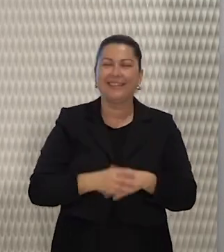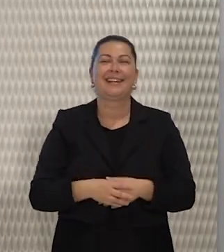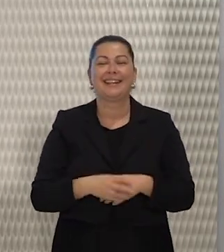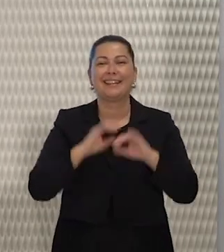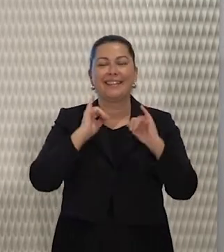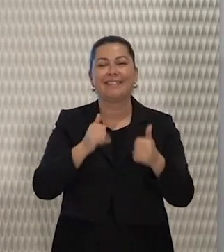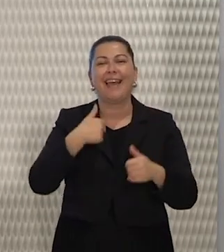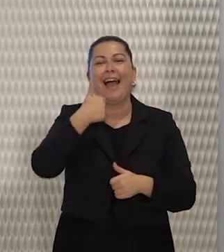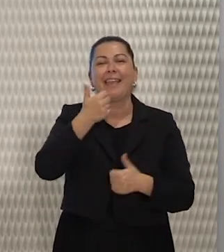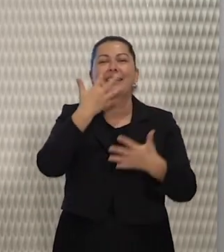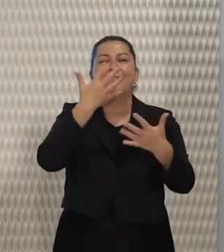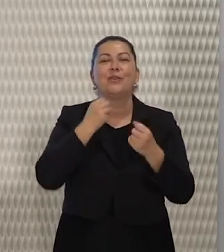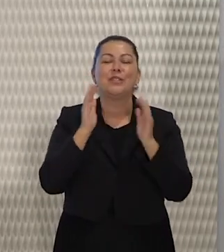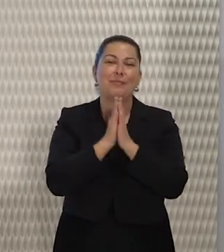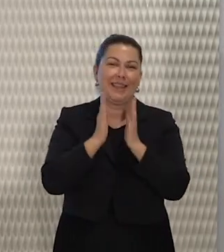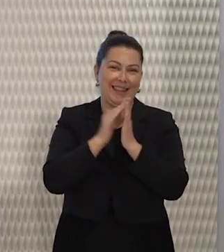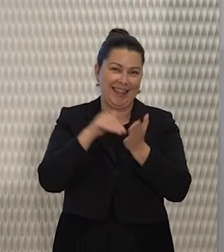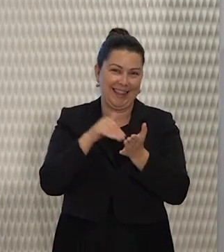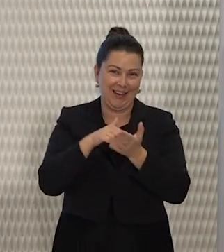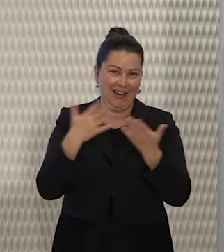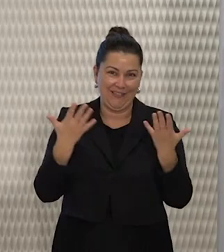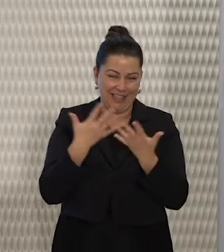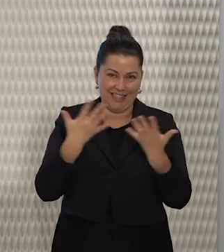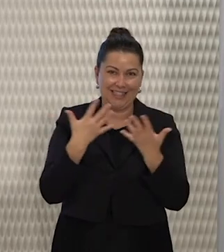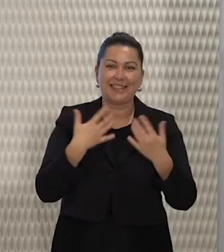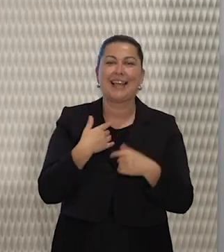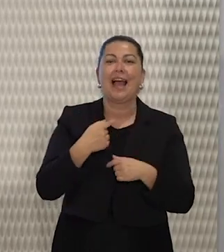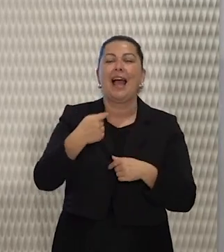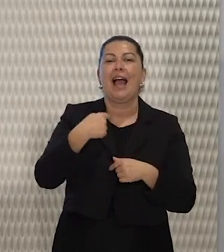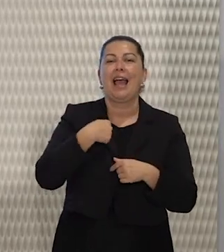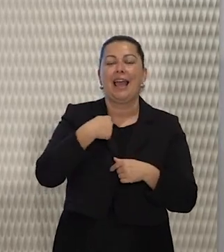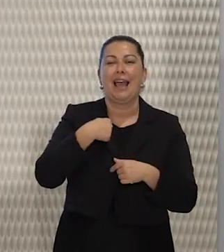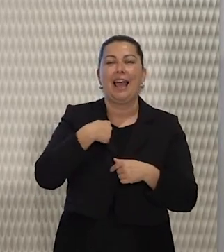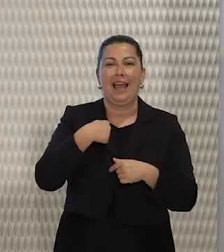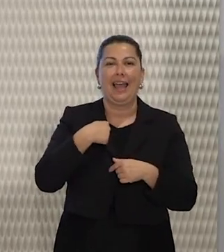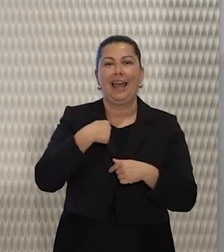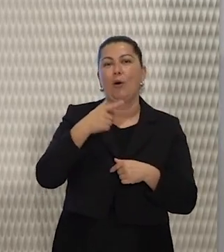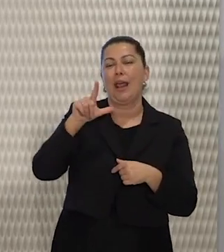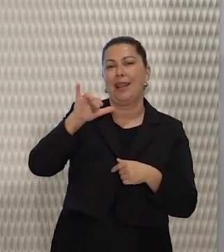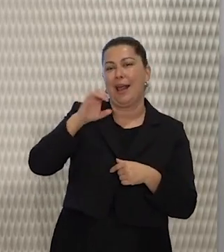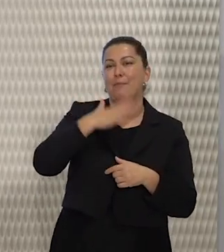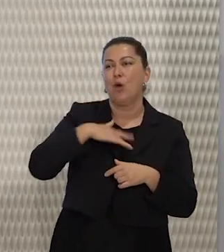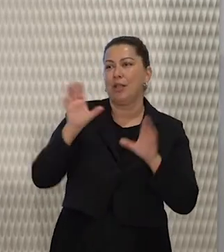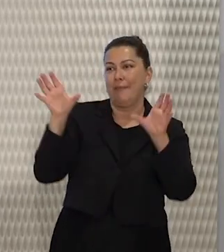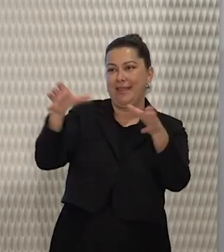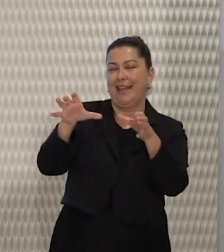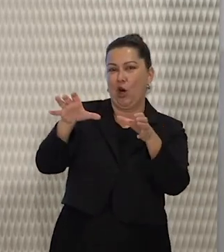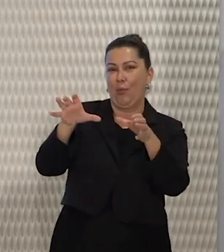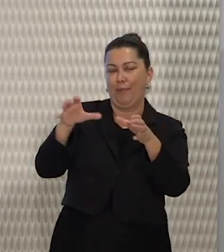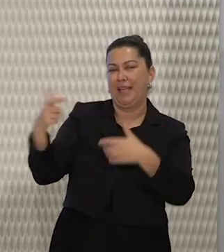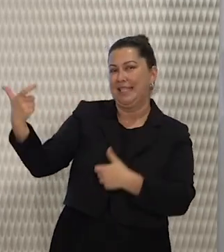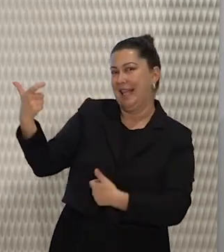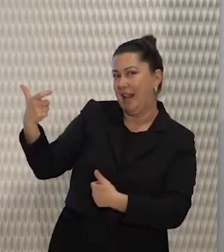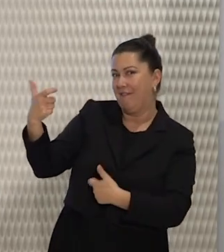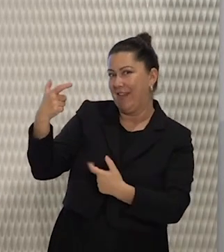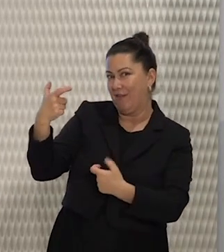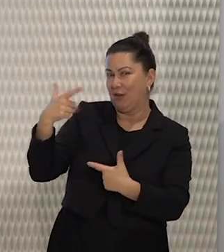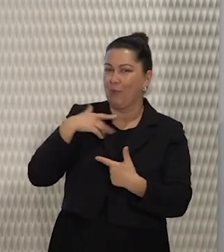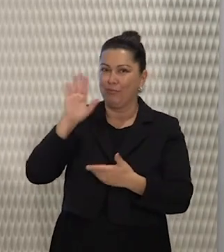Einen Wunsch bitte erfüllen Sie uns noch, Liam. Wir haben gesagt, wir machen ein Selfie mit der gesamten Gruppe hier. Und wenn Sie, wenn wir kurz